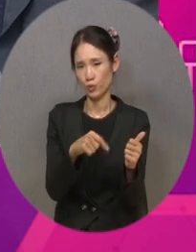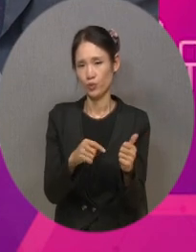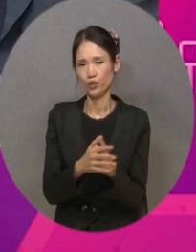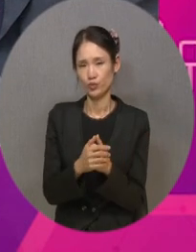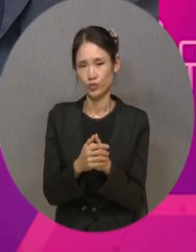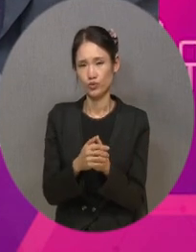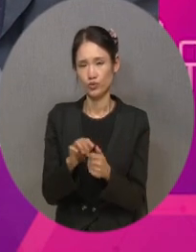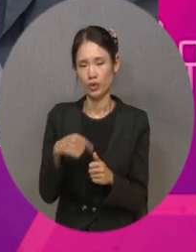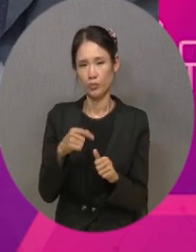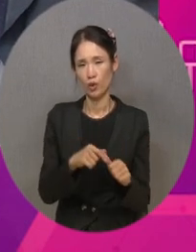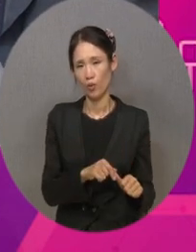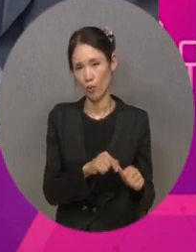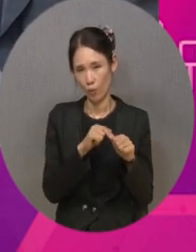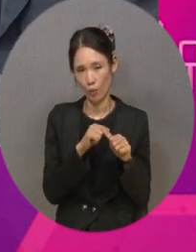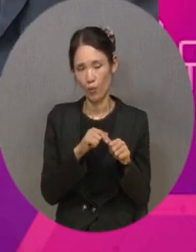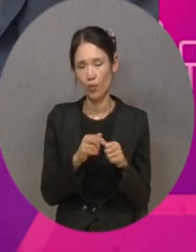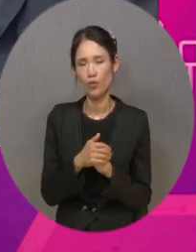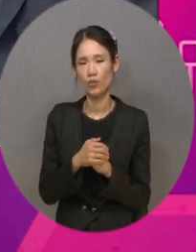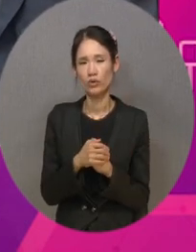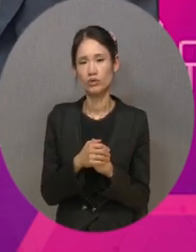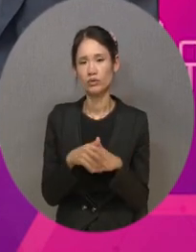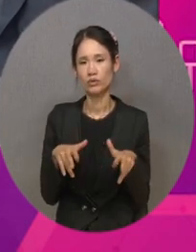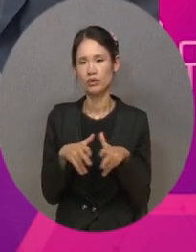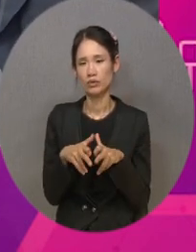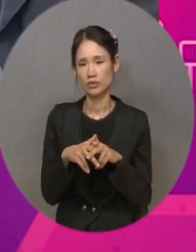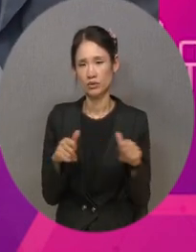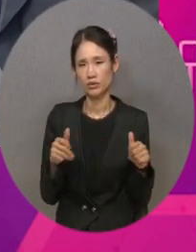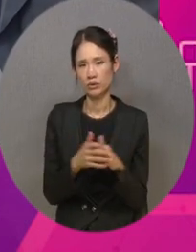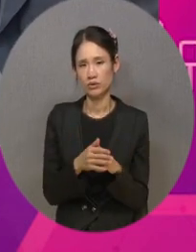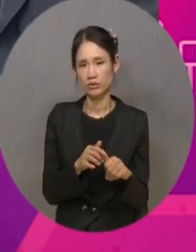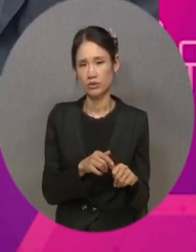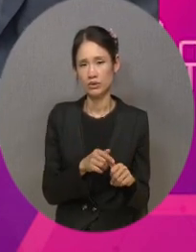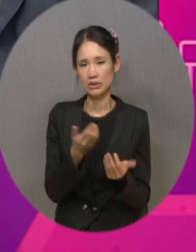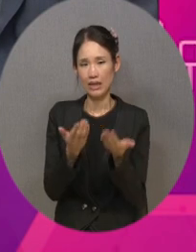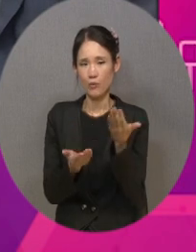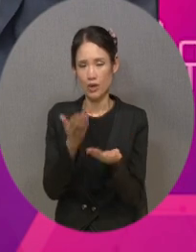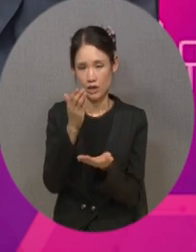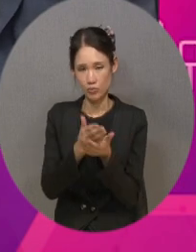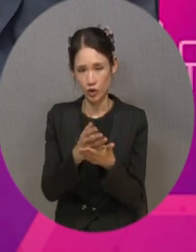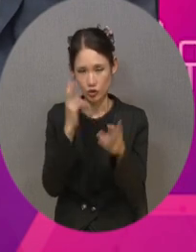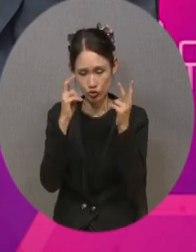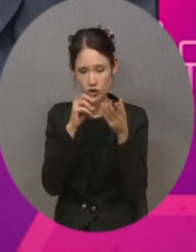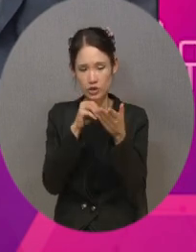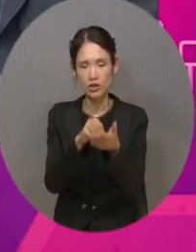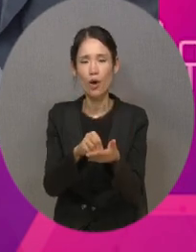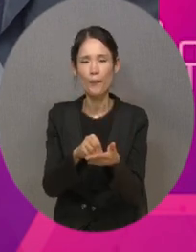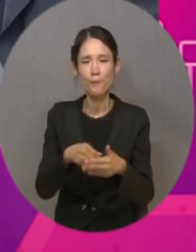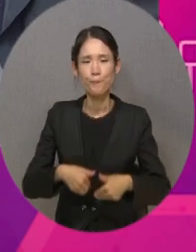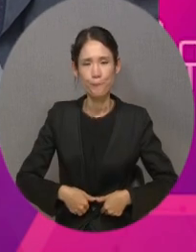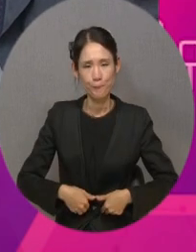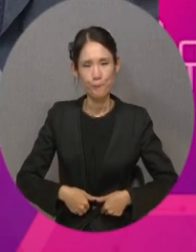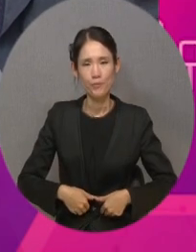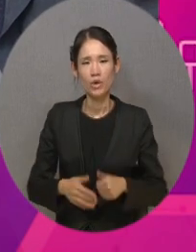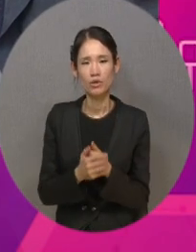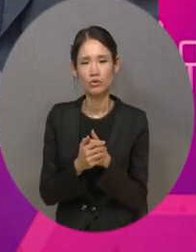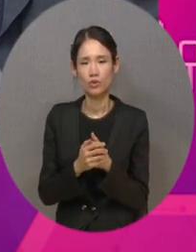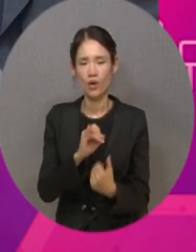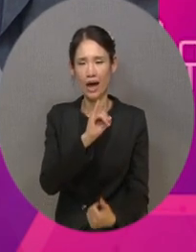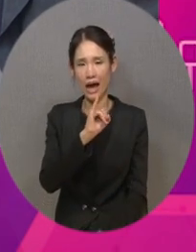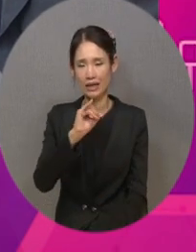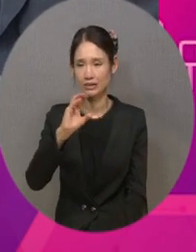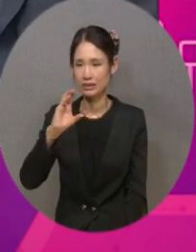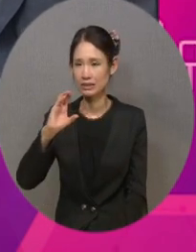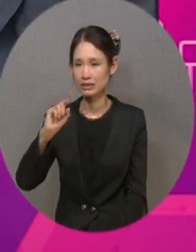그다음에 고용도 이제 장애인들이 차별 없이 취업할 수 있어야 되잖아요. 그다음에